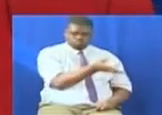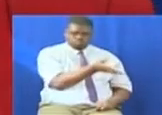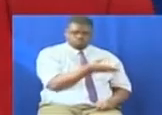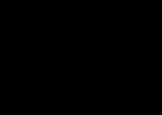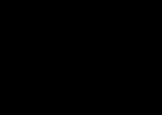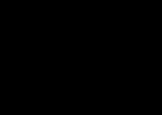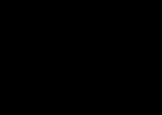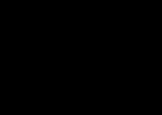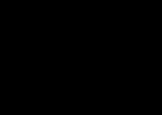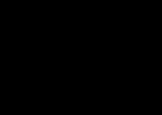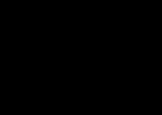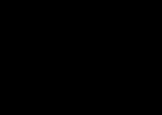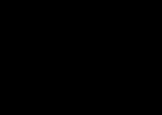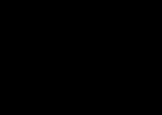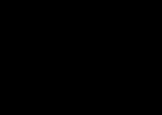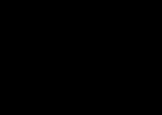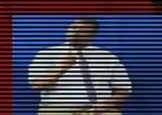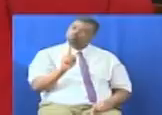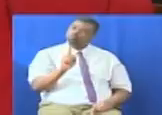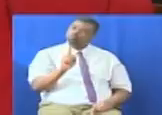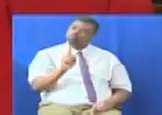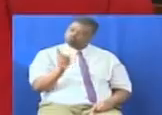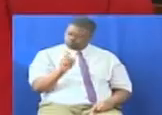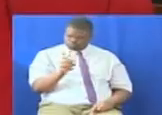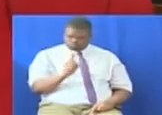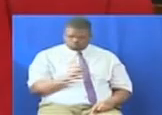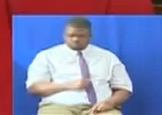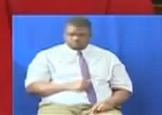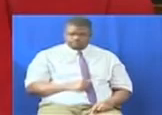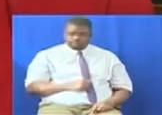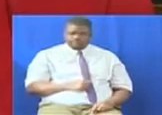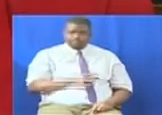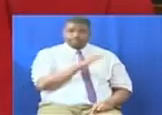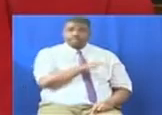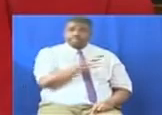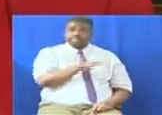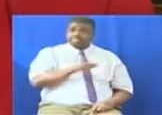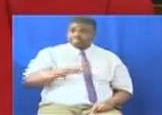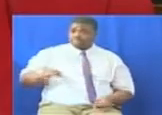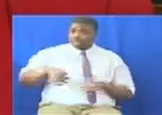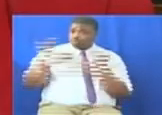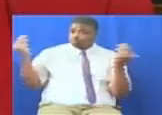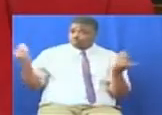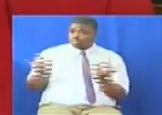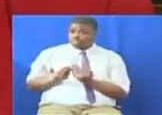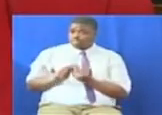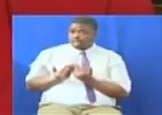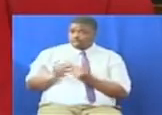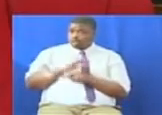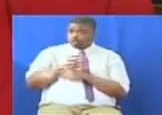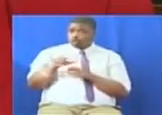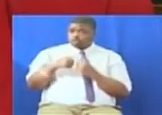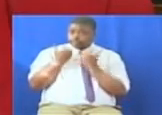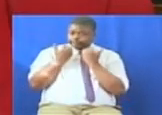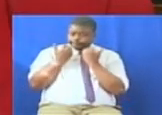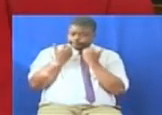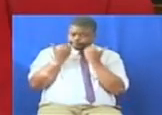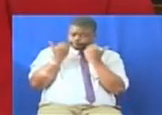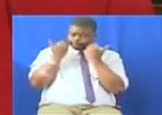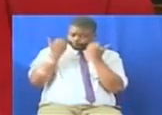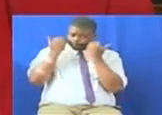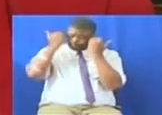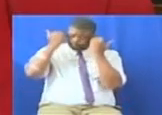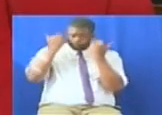Halikuwa jambo rahisi hata kidogo. Katika mazingira ambayo dunia yote imepanic,